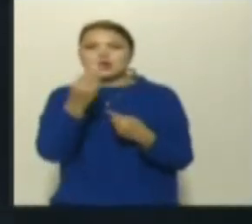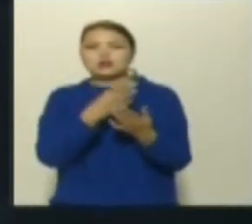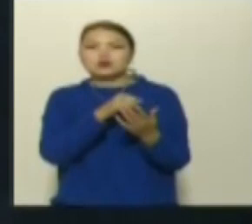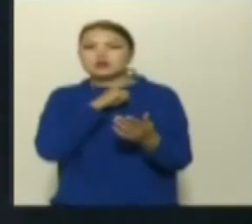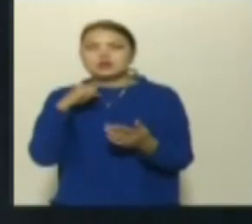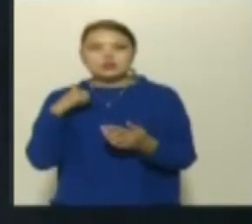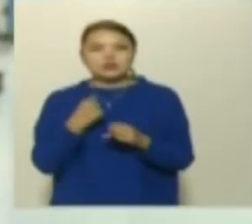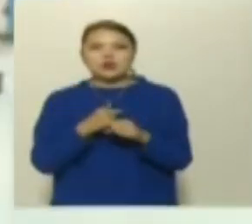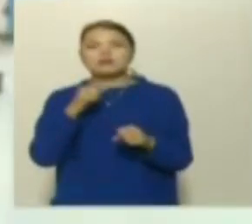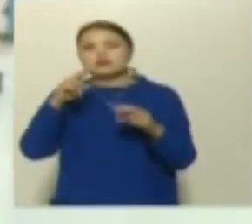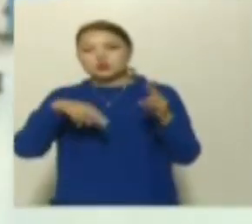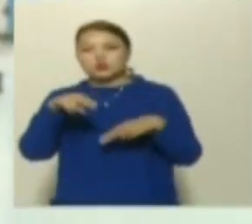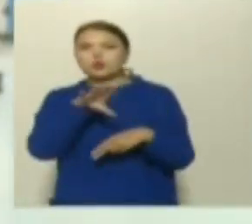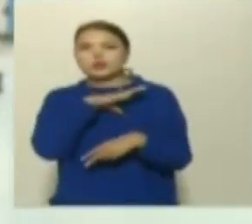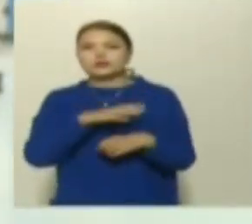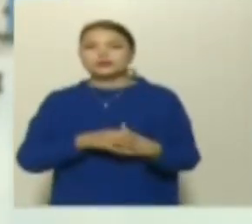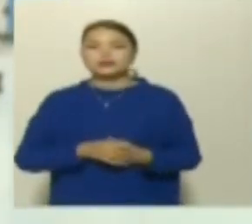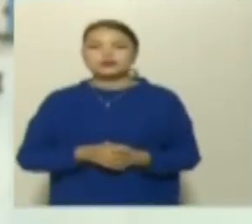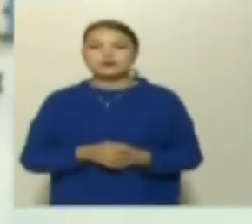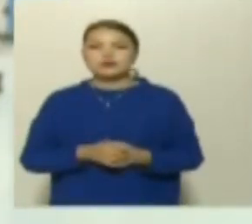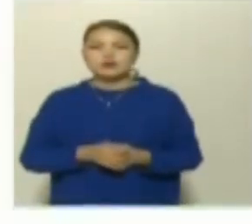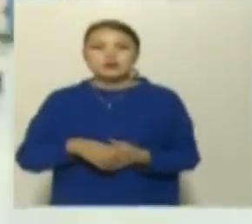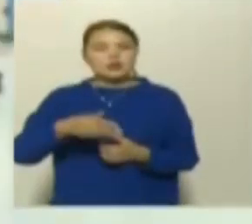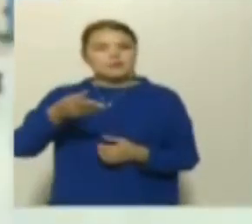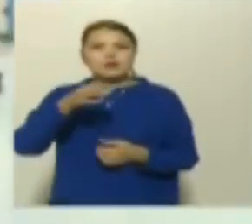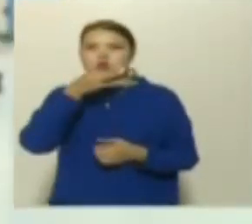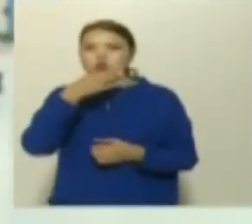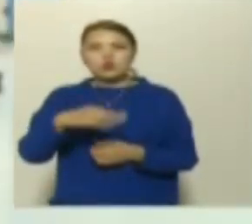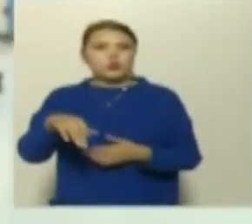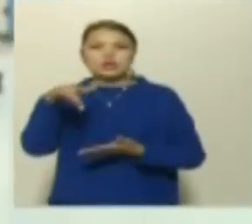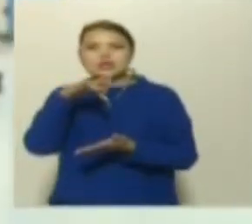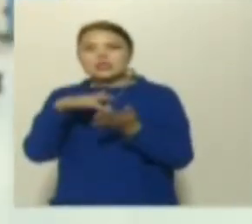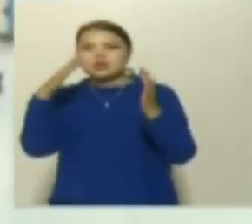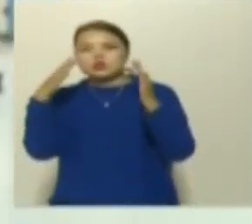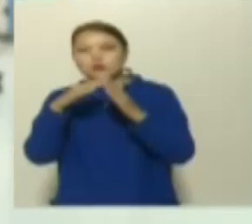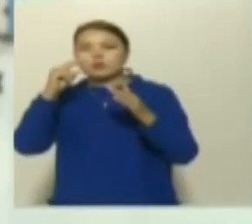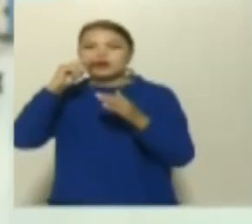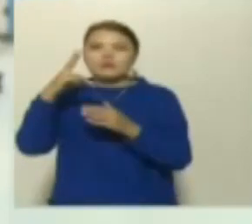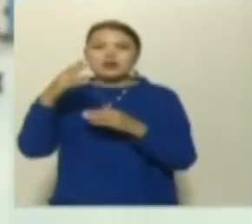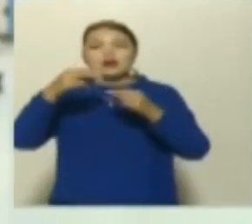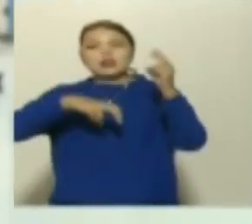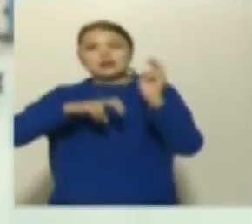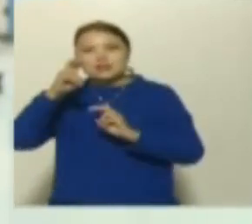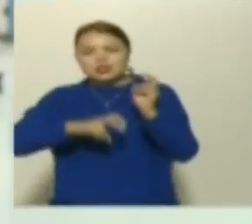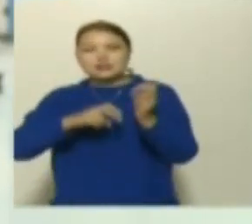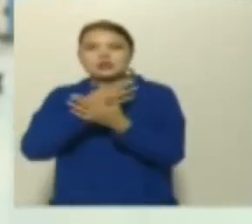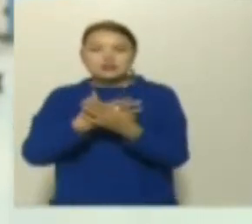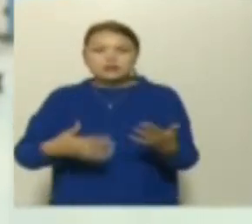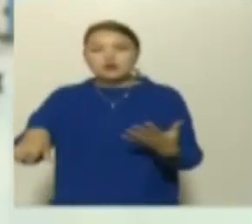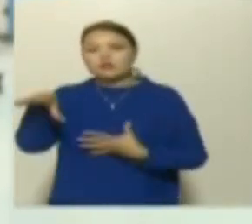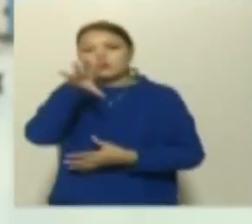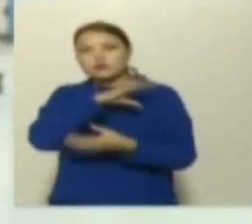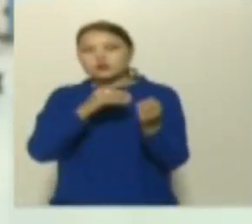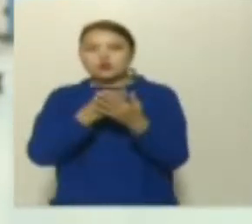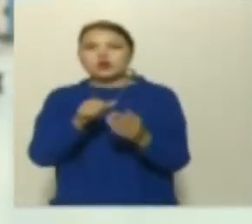қолымен жасалған қала. Бұл қалада біз араласпаған құрылыс жоқ. Аэропортымыз бар, ол зауыттар, ол барлығы